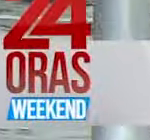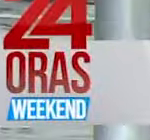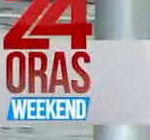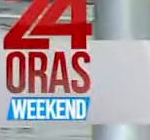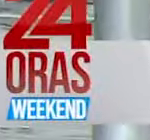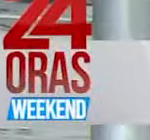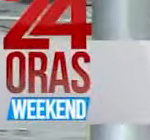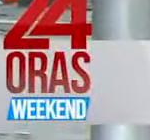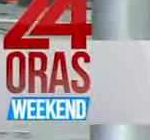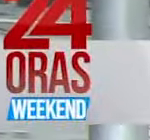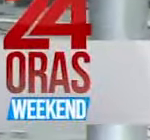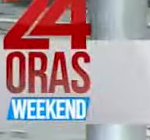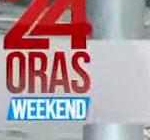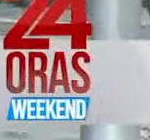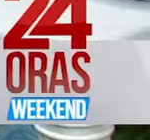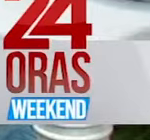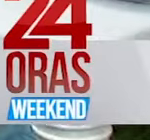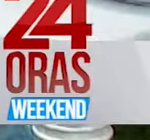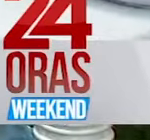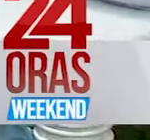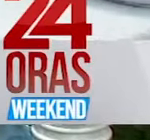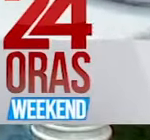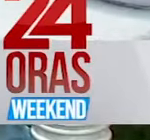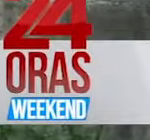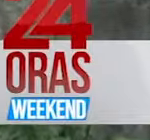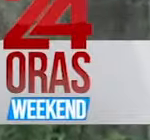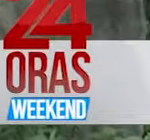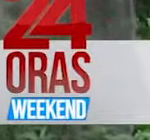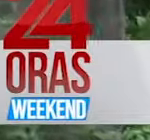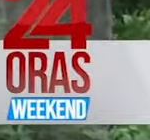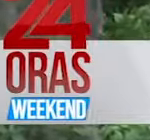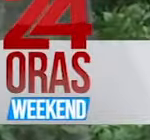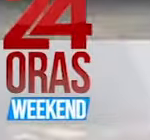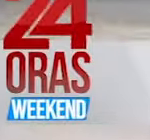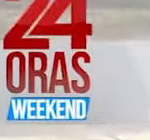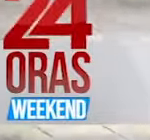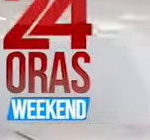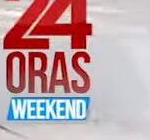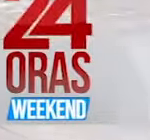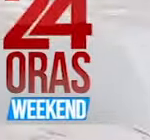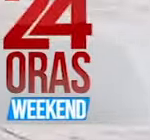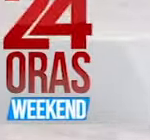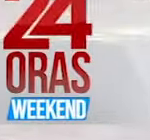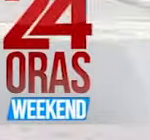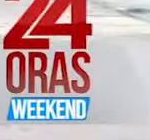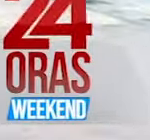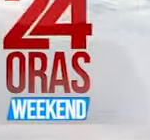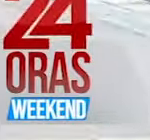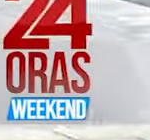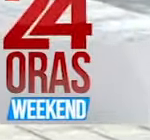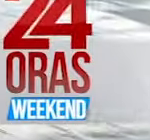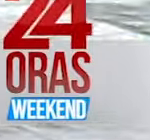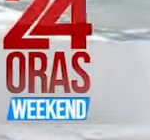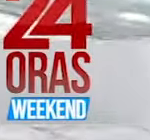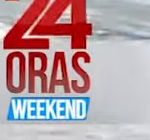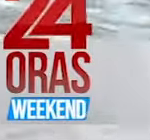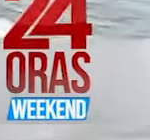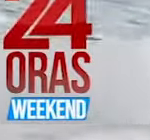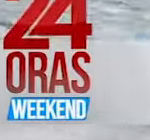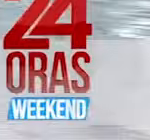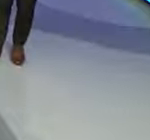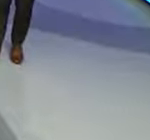At bakit may mga Pinoy na ang trip sa tag-init, mainit na kape, long sleeves at hoodie?